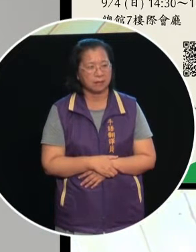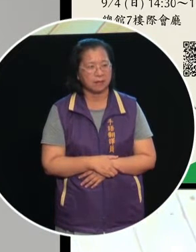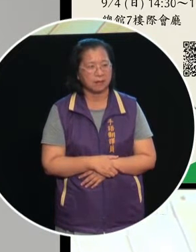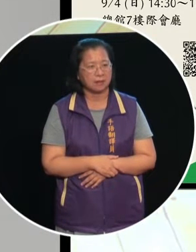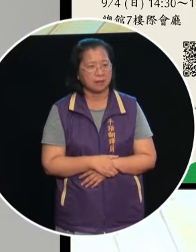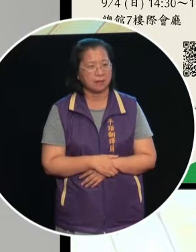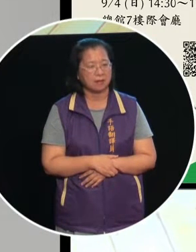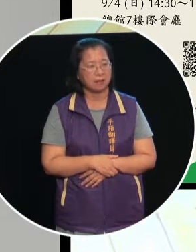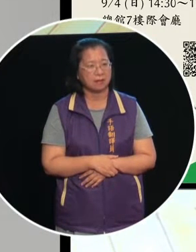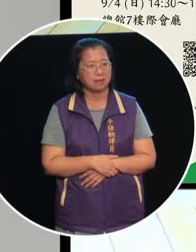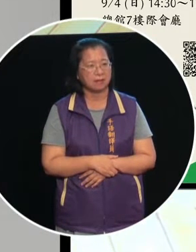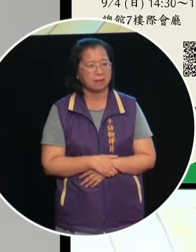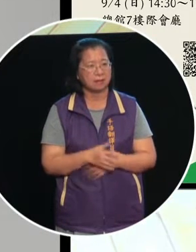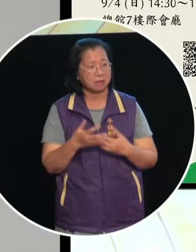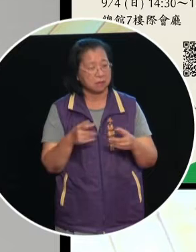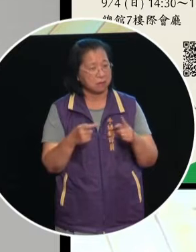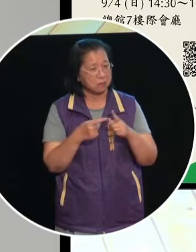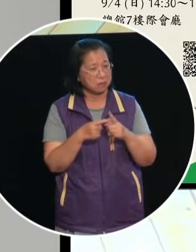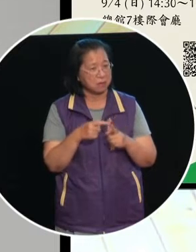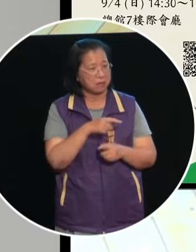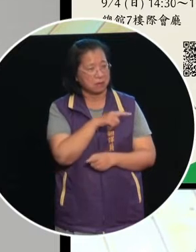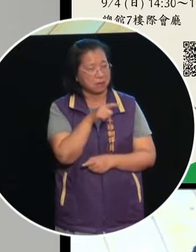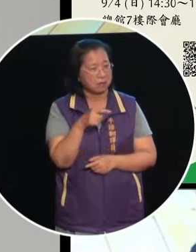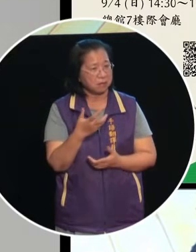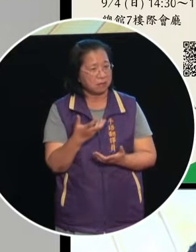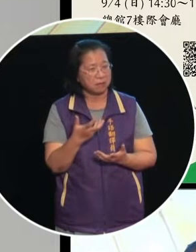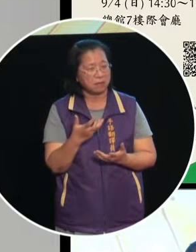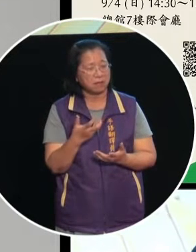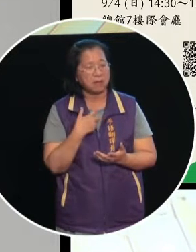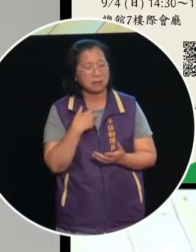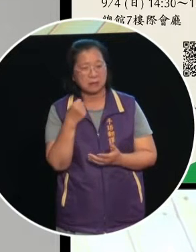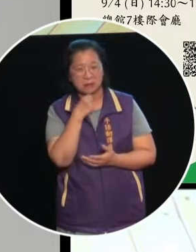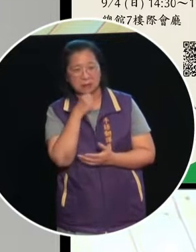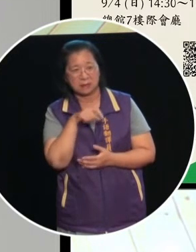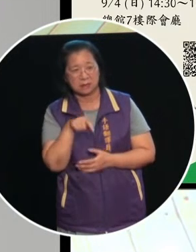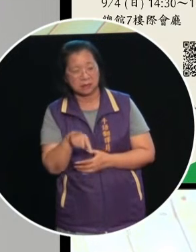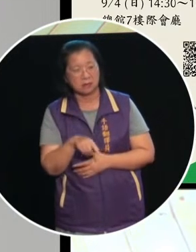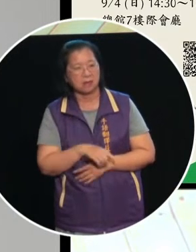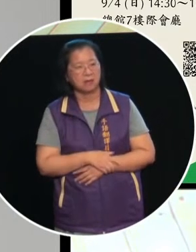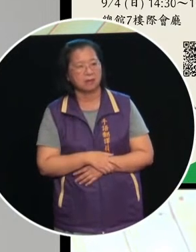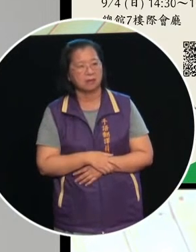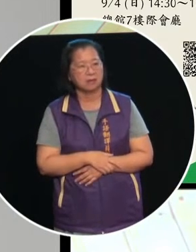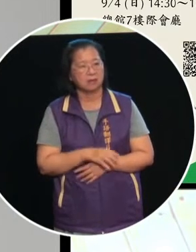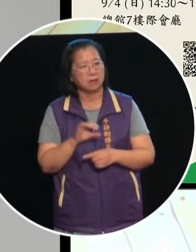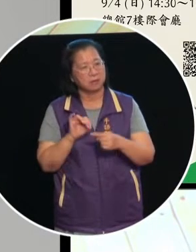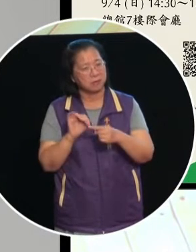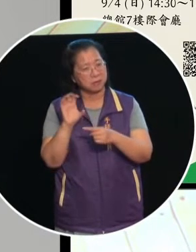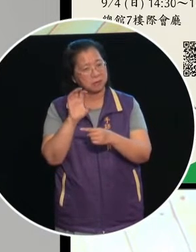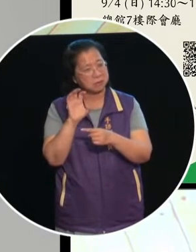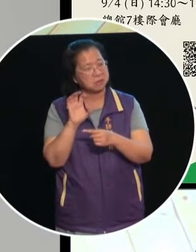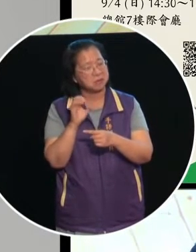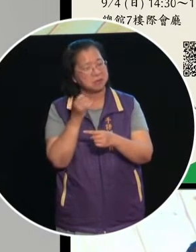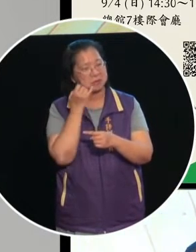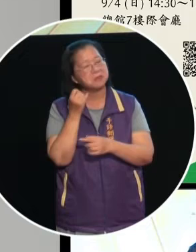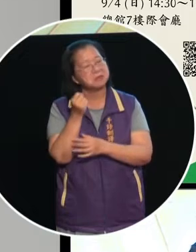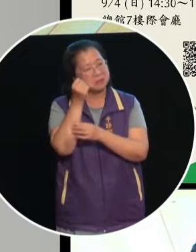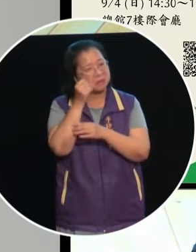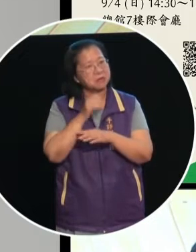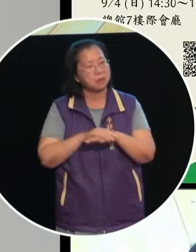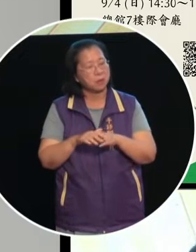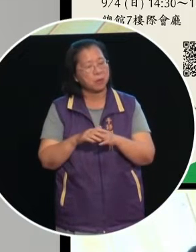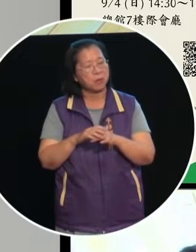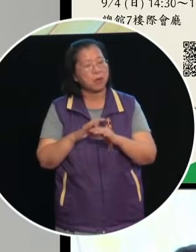人是5%或者6%。如果在台湾做这个民调的话，我觉得90%都会支持国